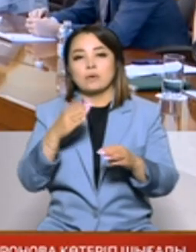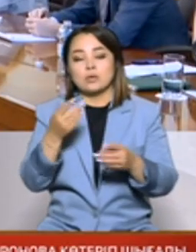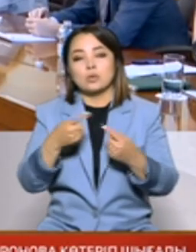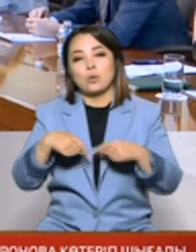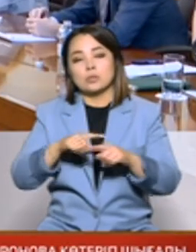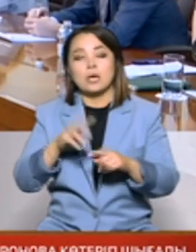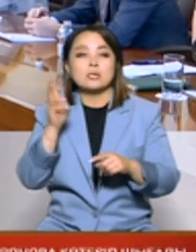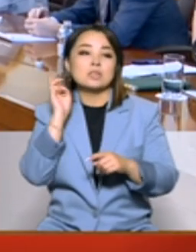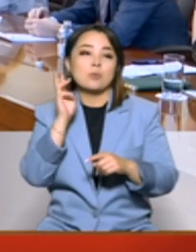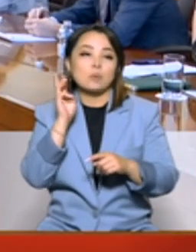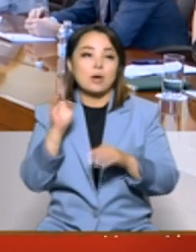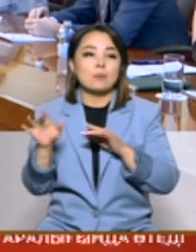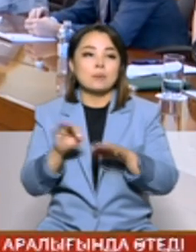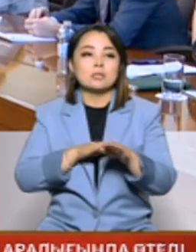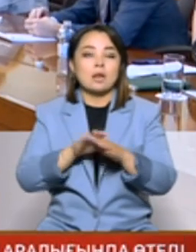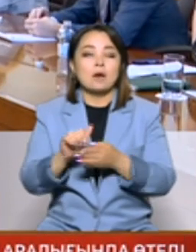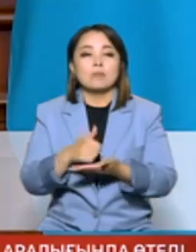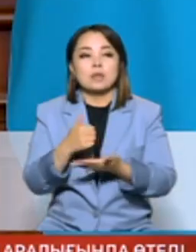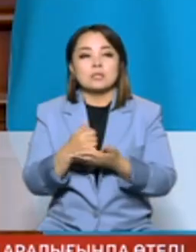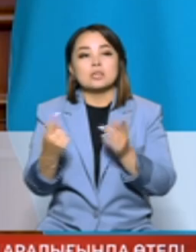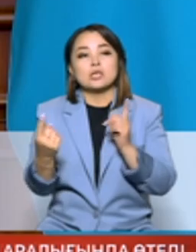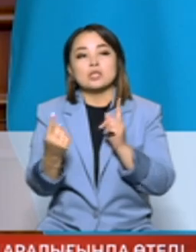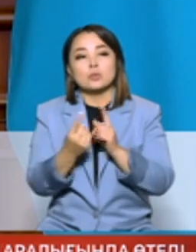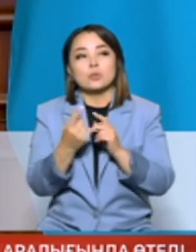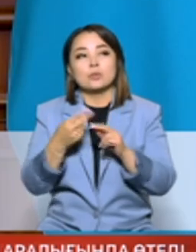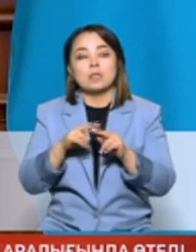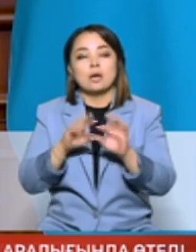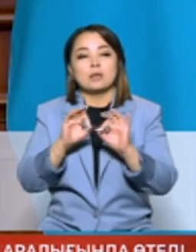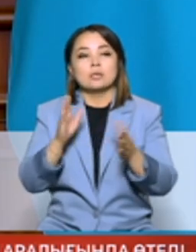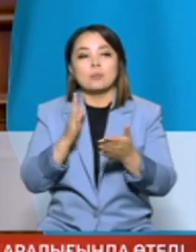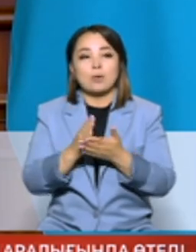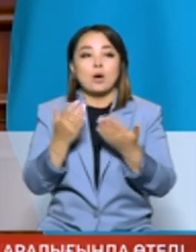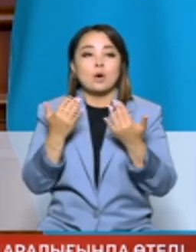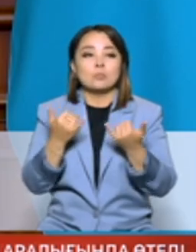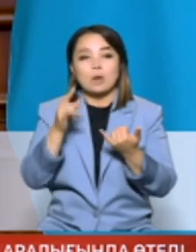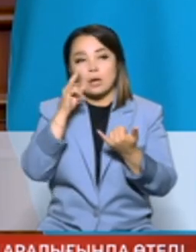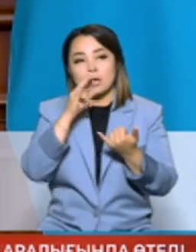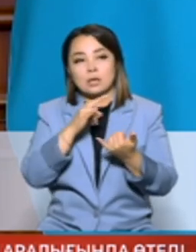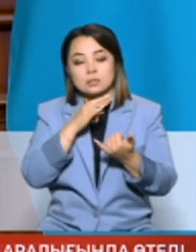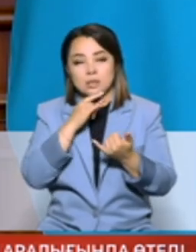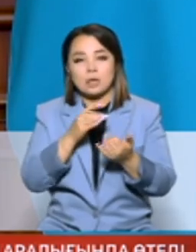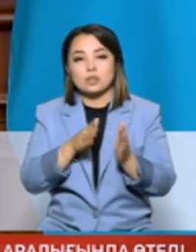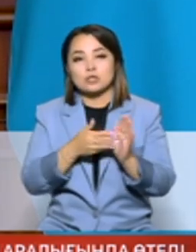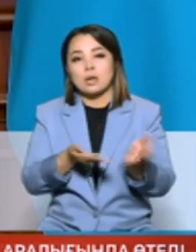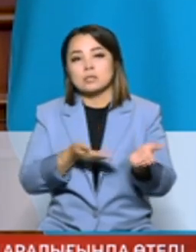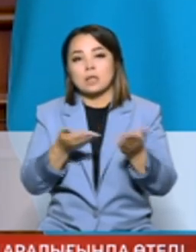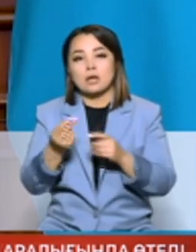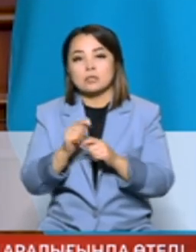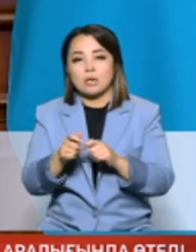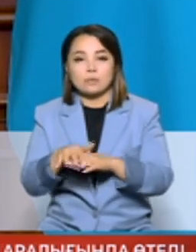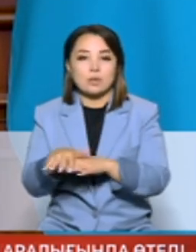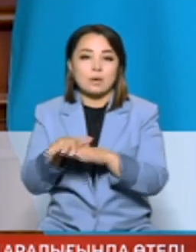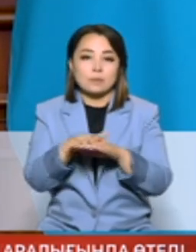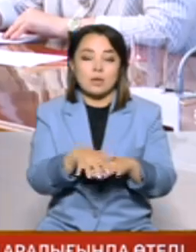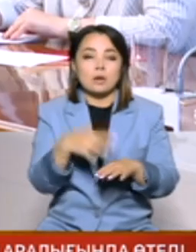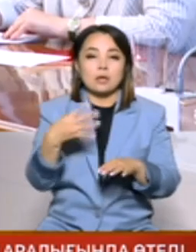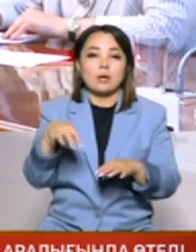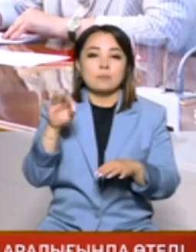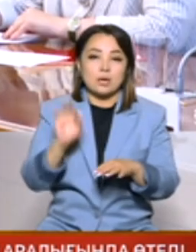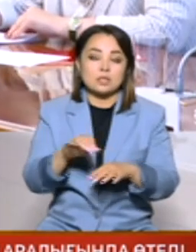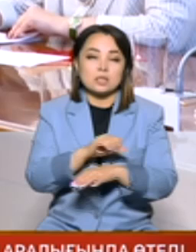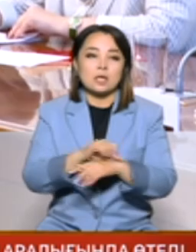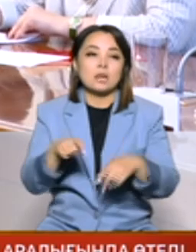одақтың дипломатиялық миссия басшыларымен кездесуінде осылай деді. Бүгінде Қазақстанға тартылған жалпы инвестицияның 40% мен